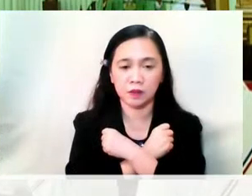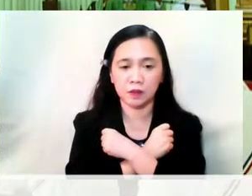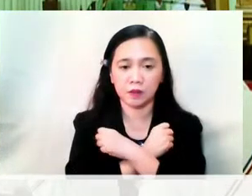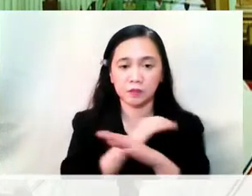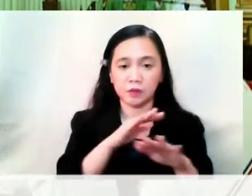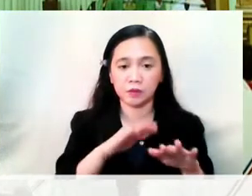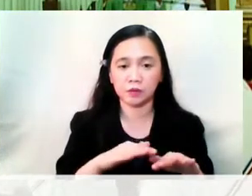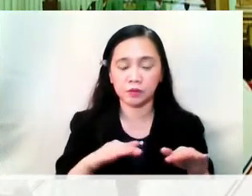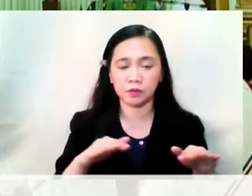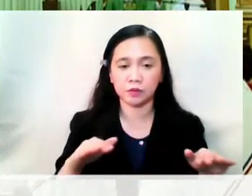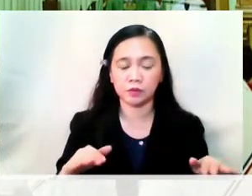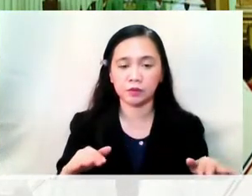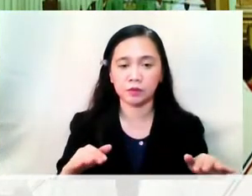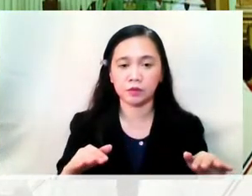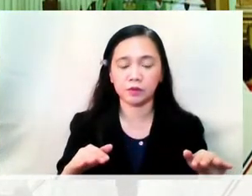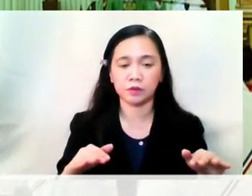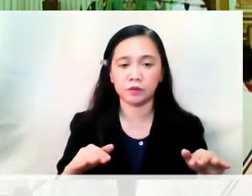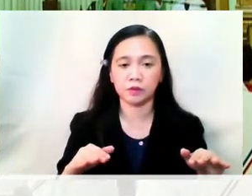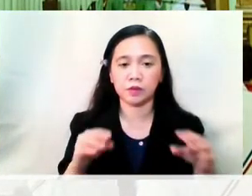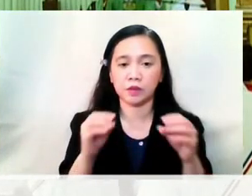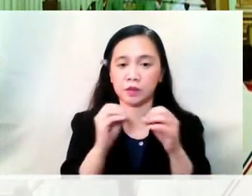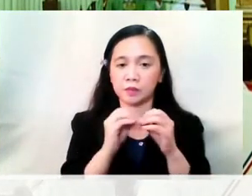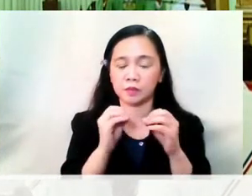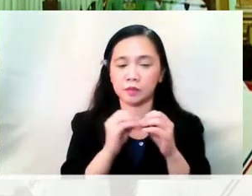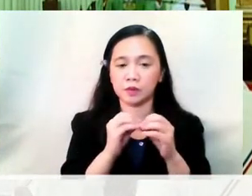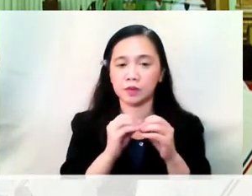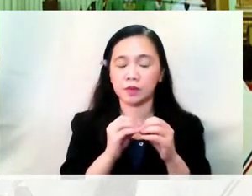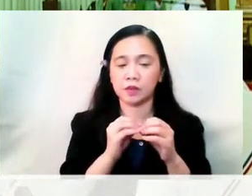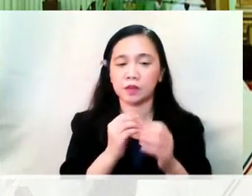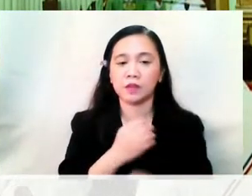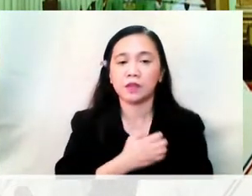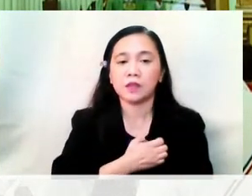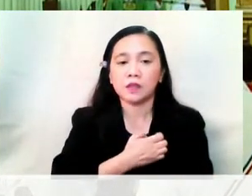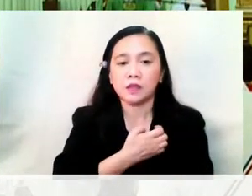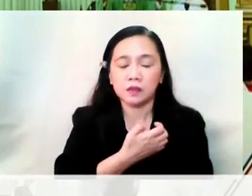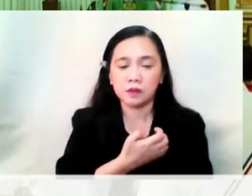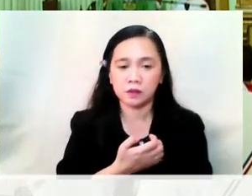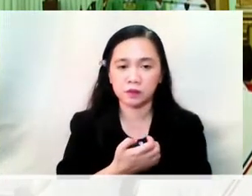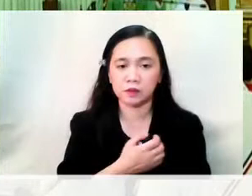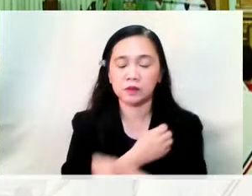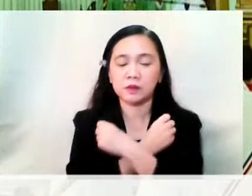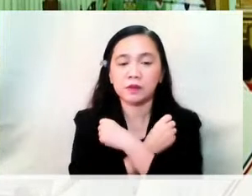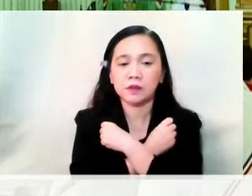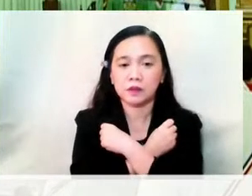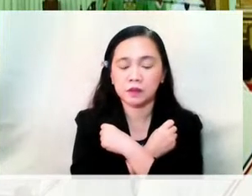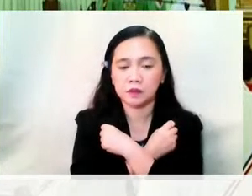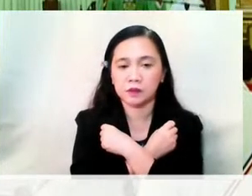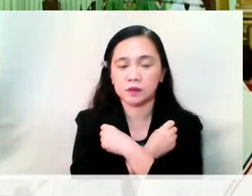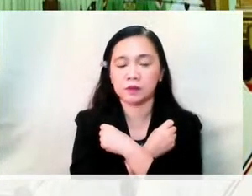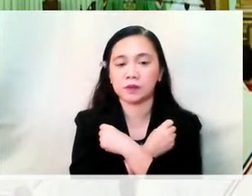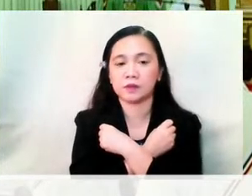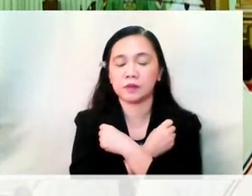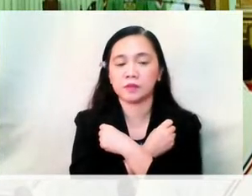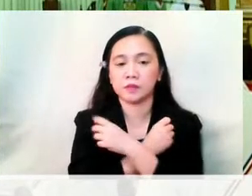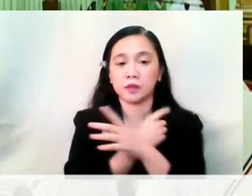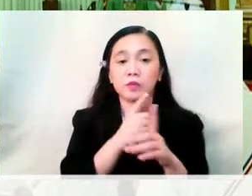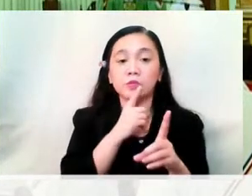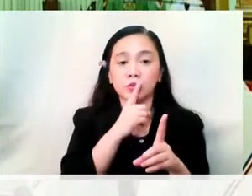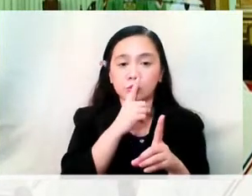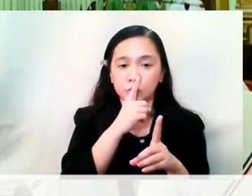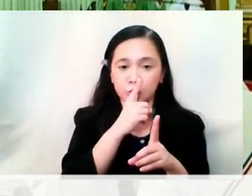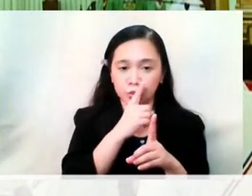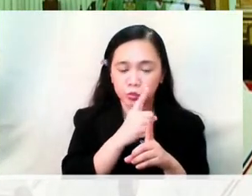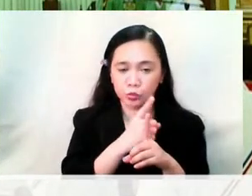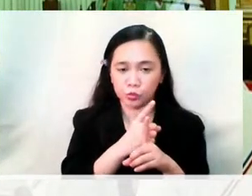higit na maipadarama sa pamamagitan ng pagmamahal at katapatan nila sa kanilang